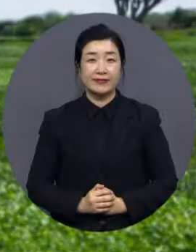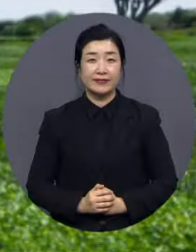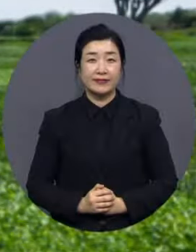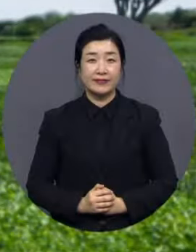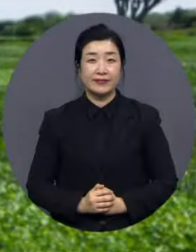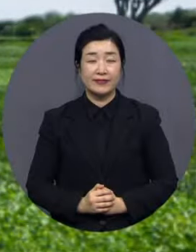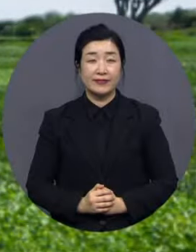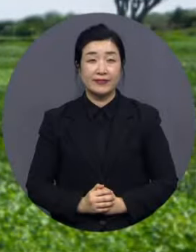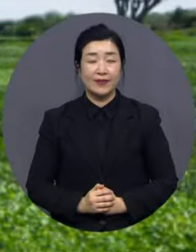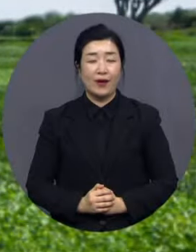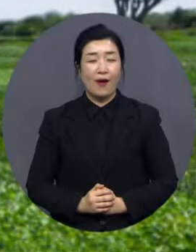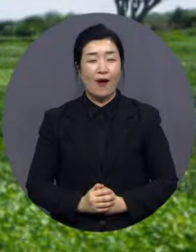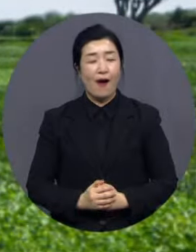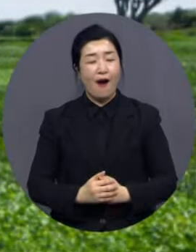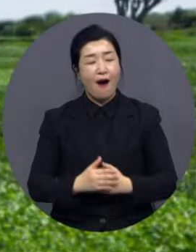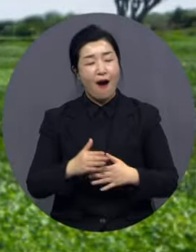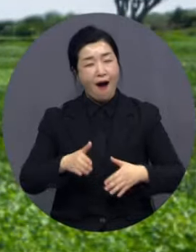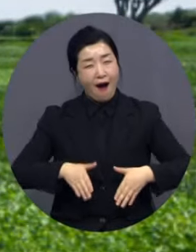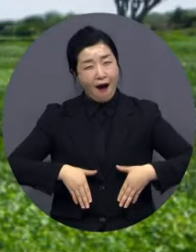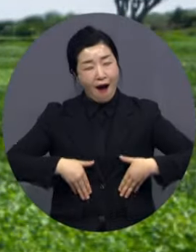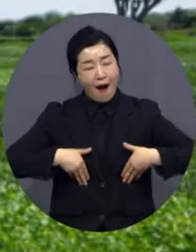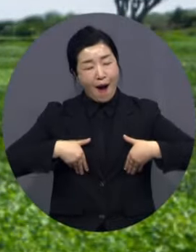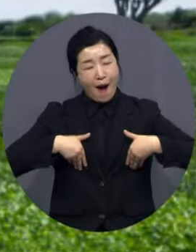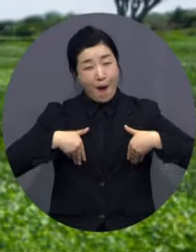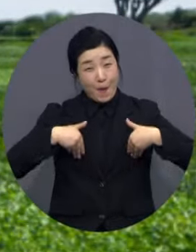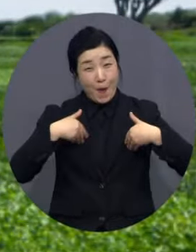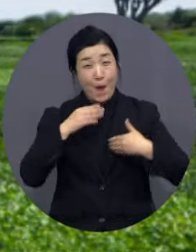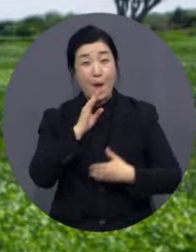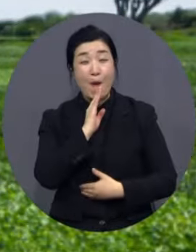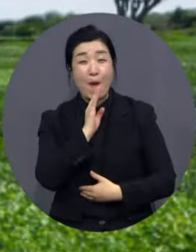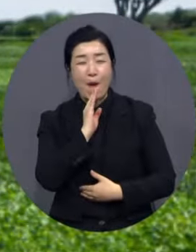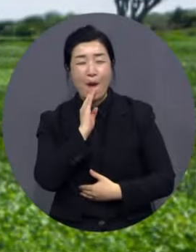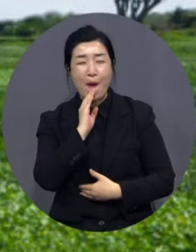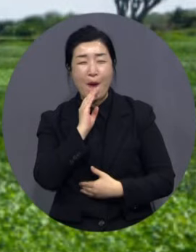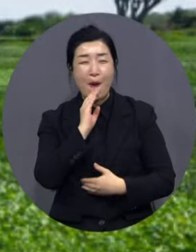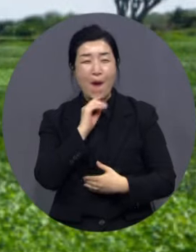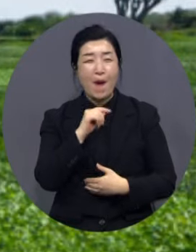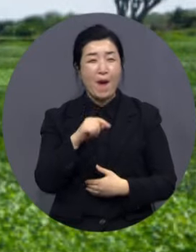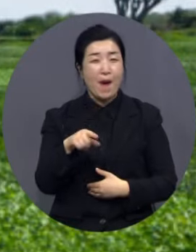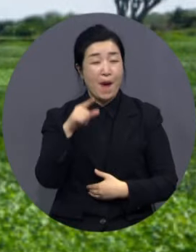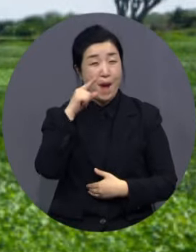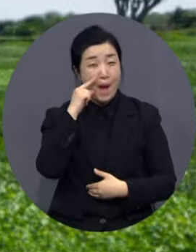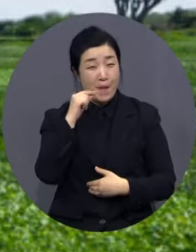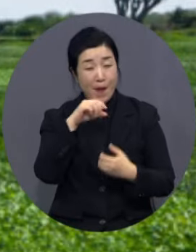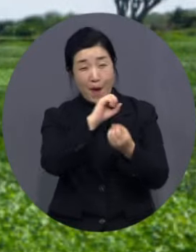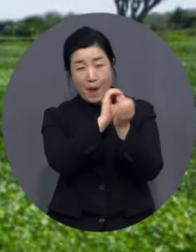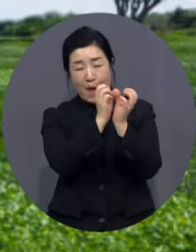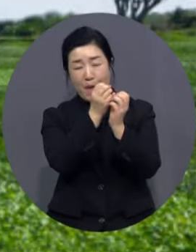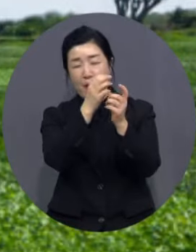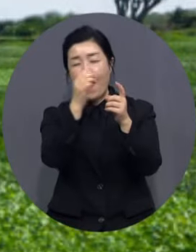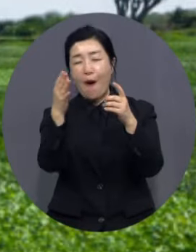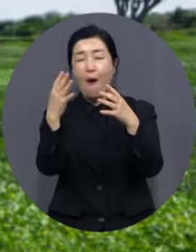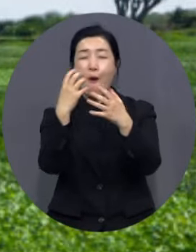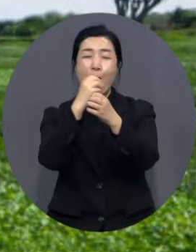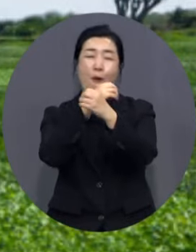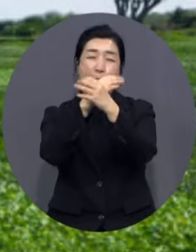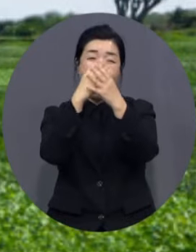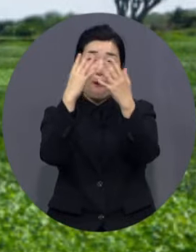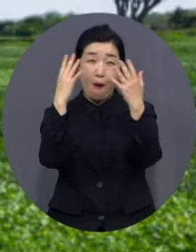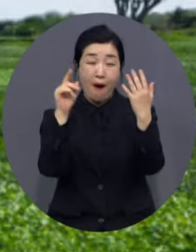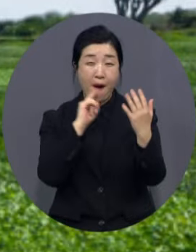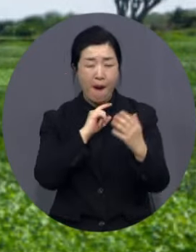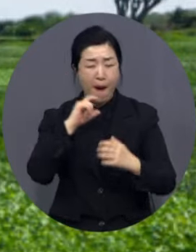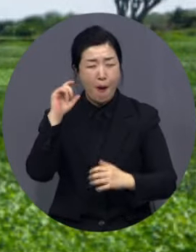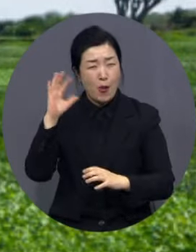예이 포근한 봄 기운이 느껴지면서 오늘 길가에 핀 벚꽃이 유독 화사 했는데요요 근래 바람이 강하게